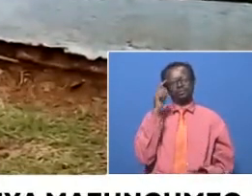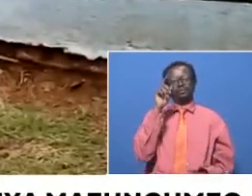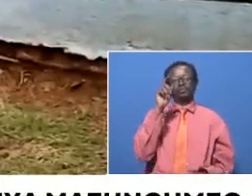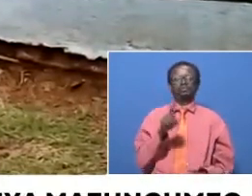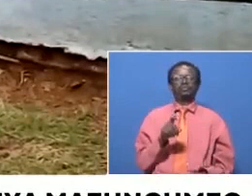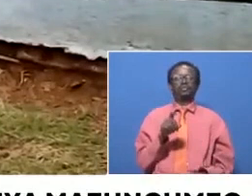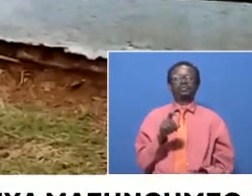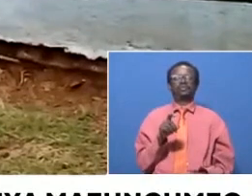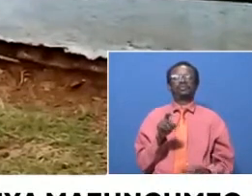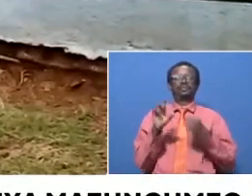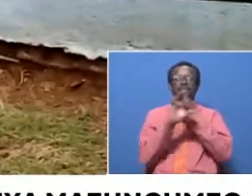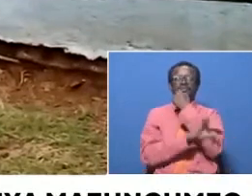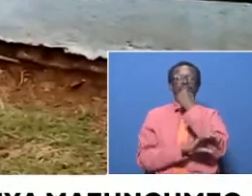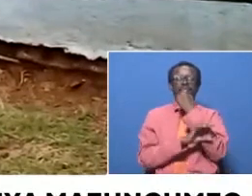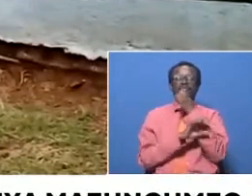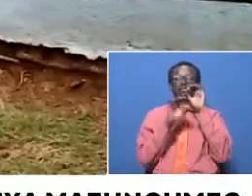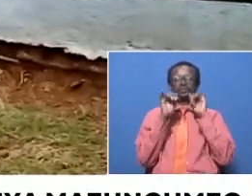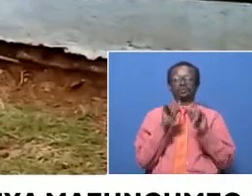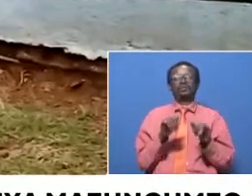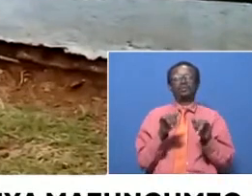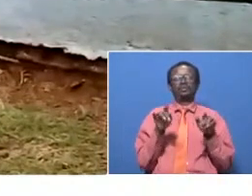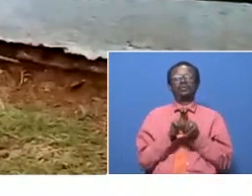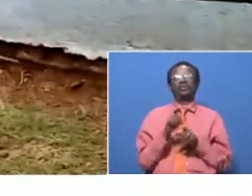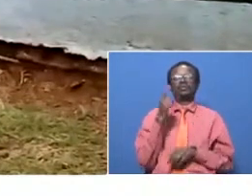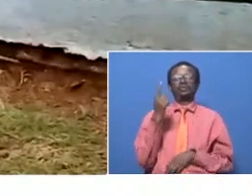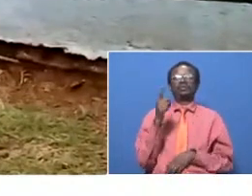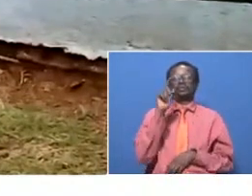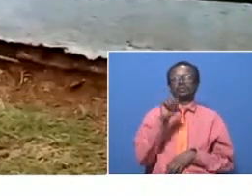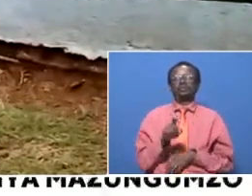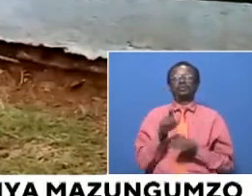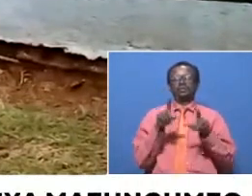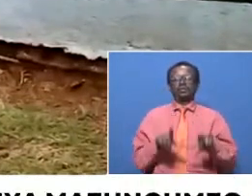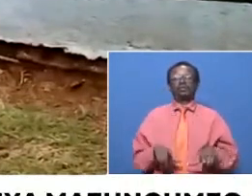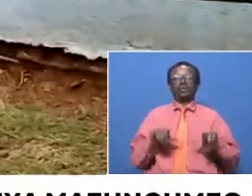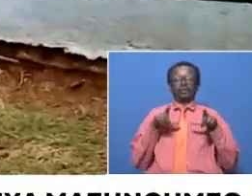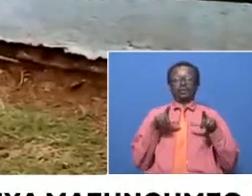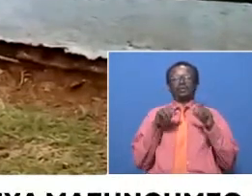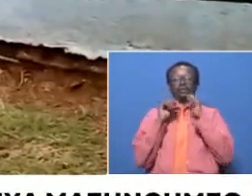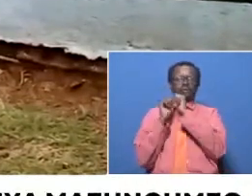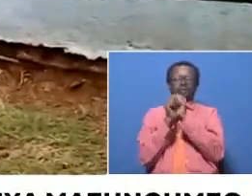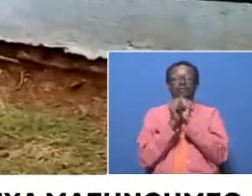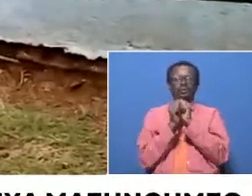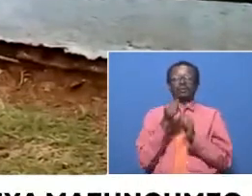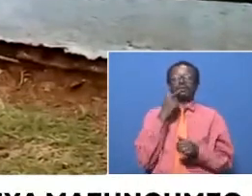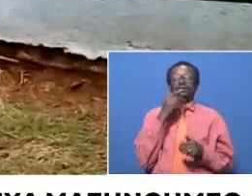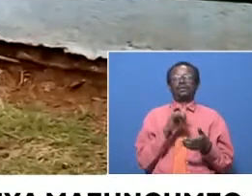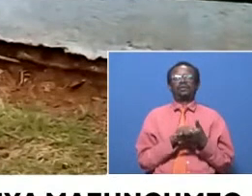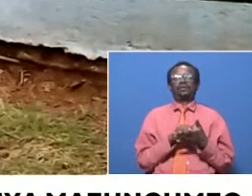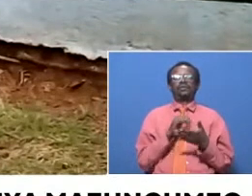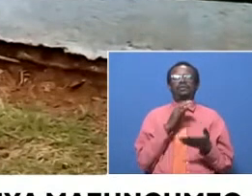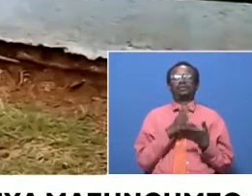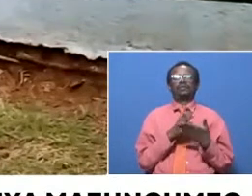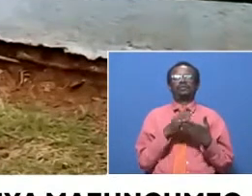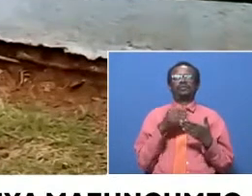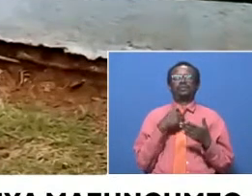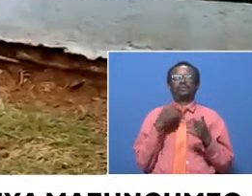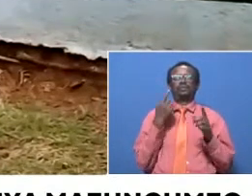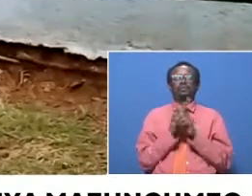kitu kimoja. Lazima tuishi pamoja. Nimesema mara si moja kwa makara tofauti tofauti